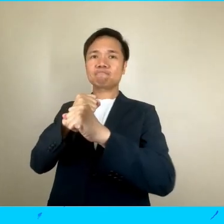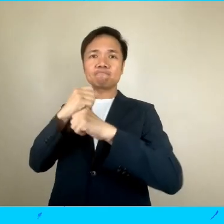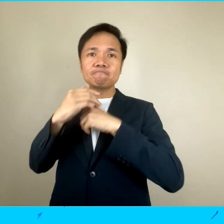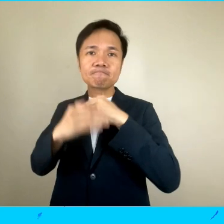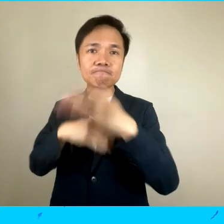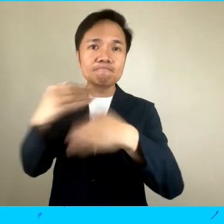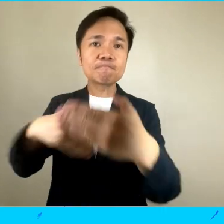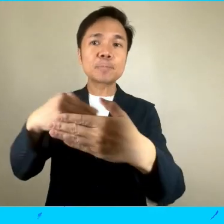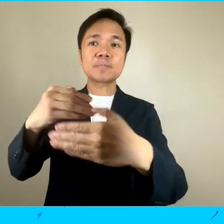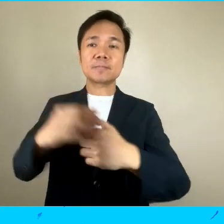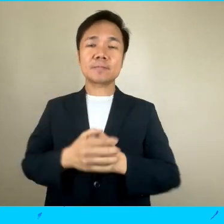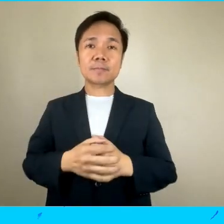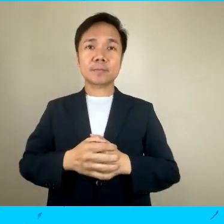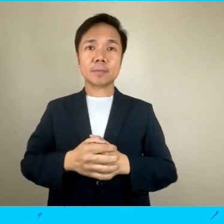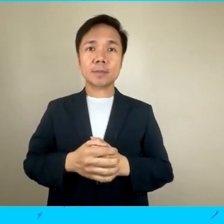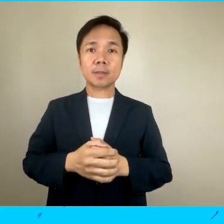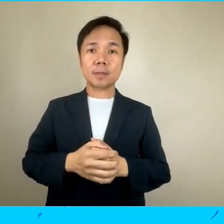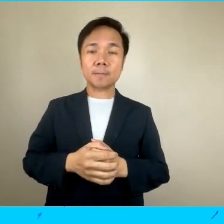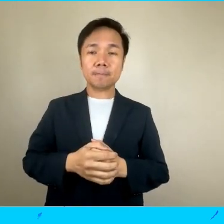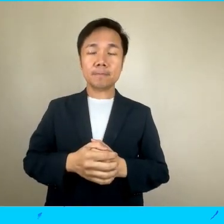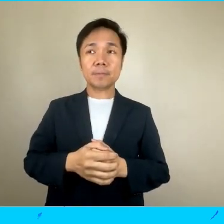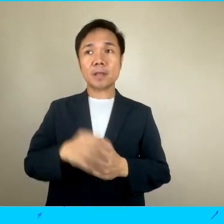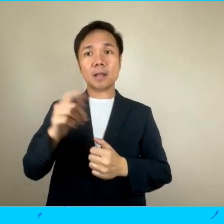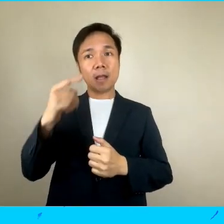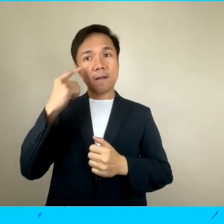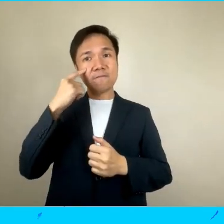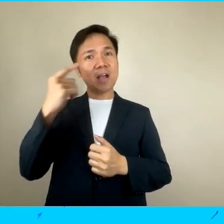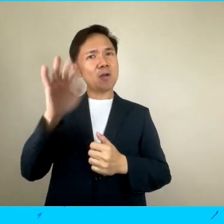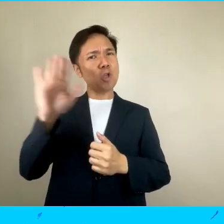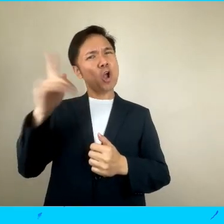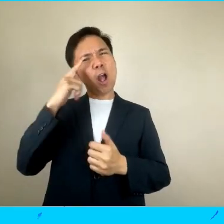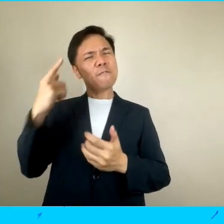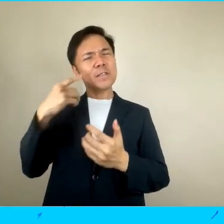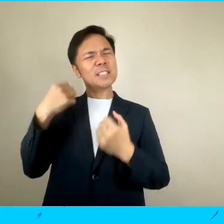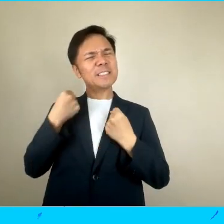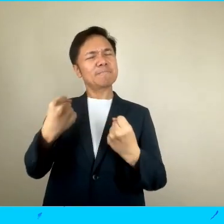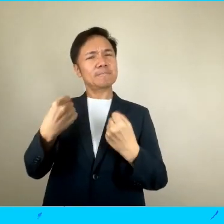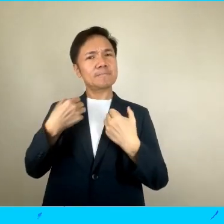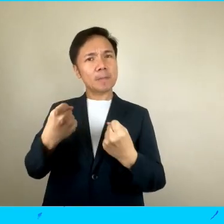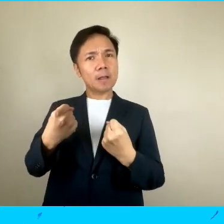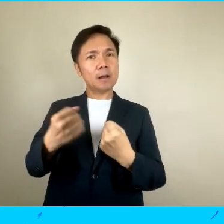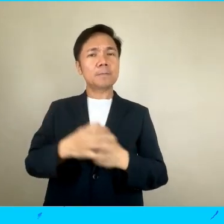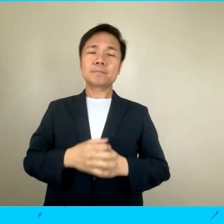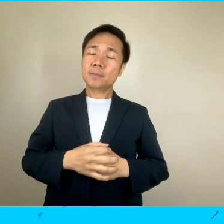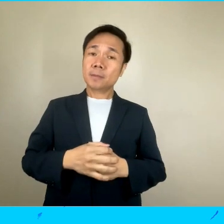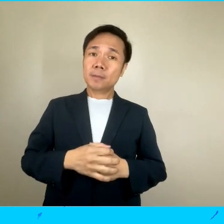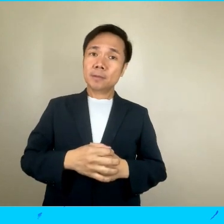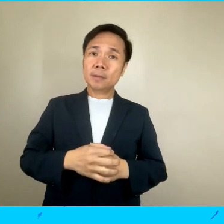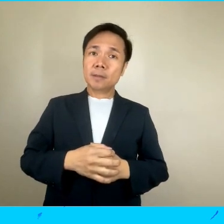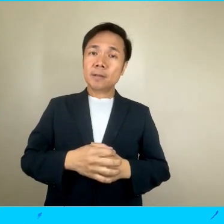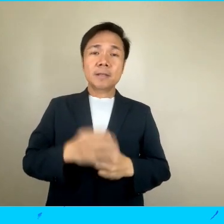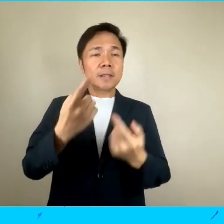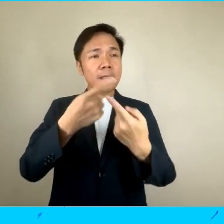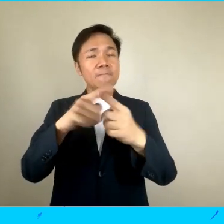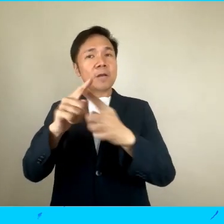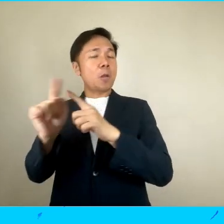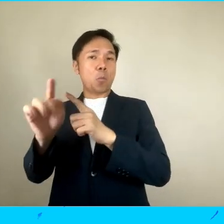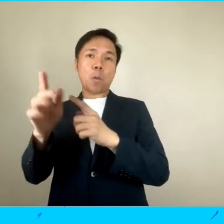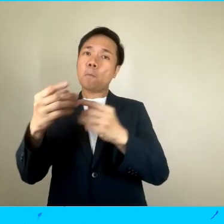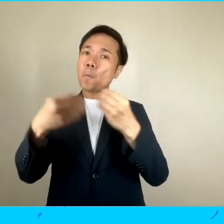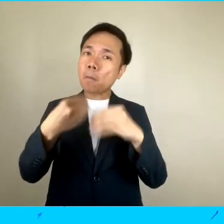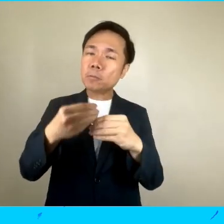de la résilience, puisque ça crée la confiance sur soi-même et